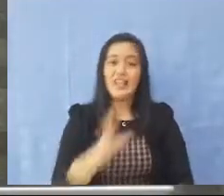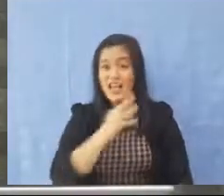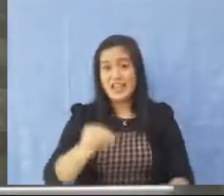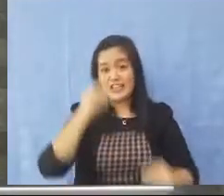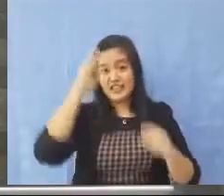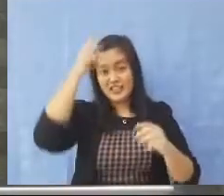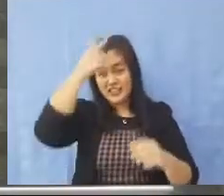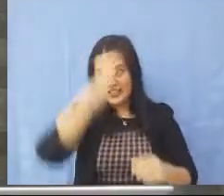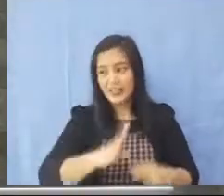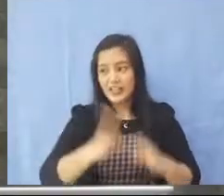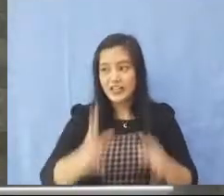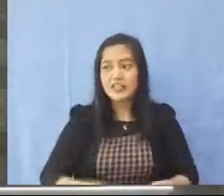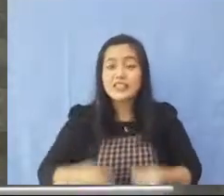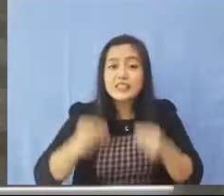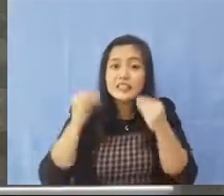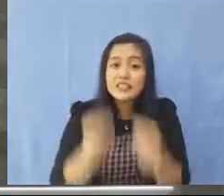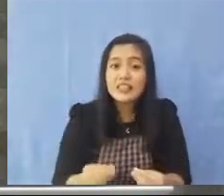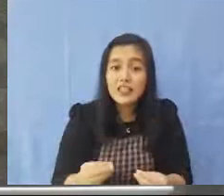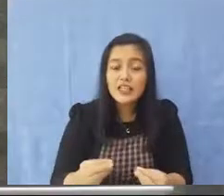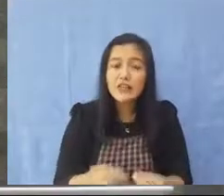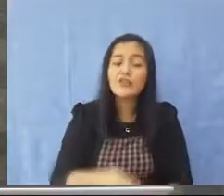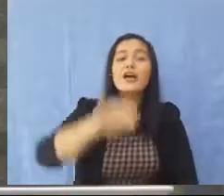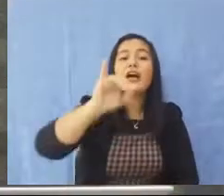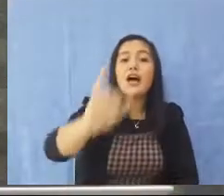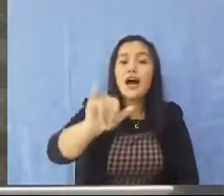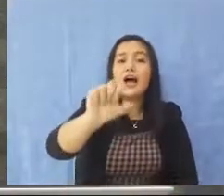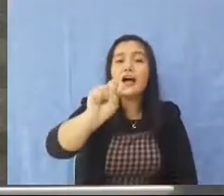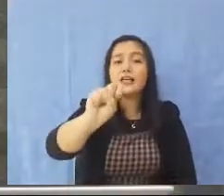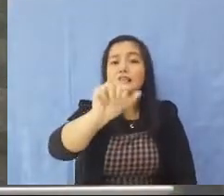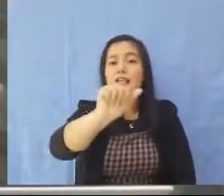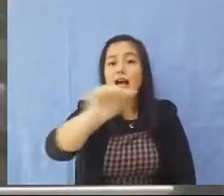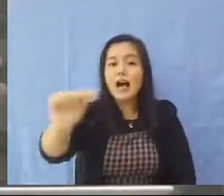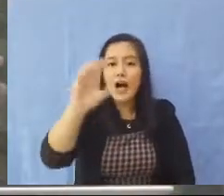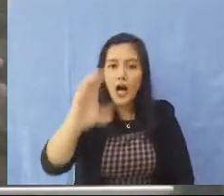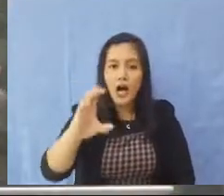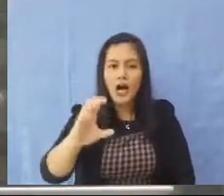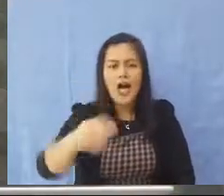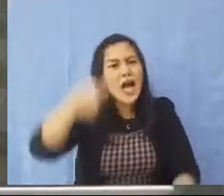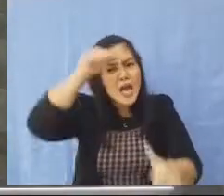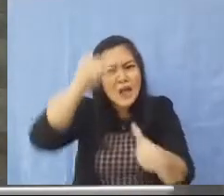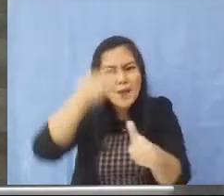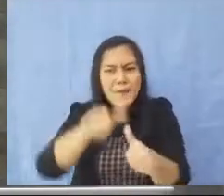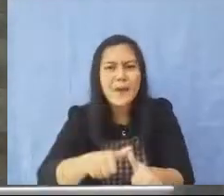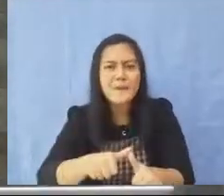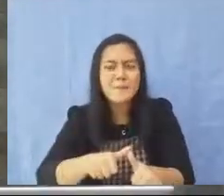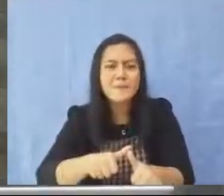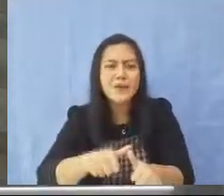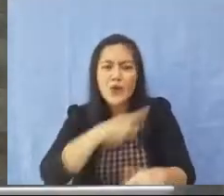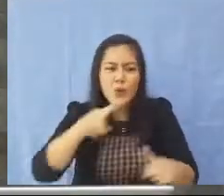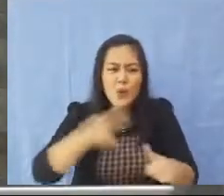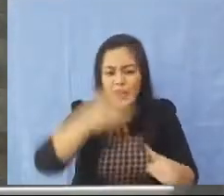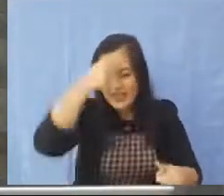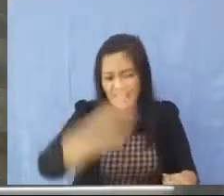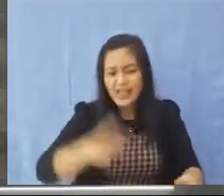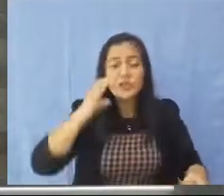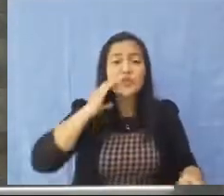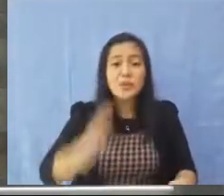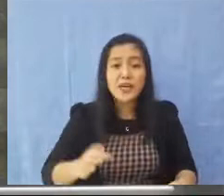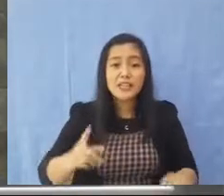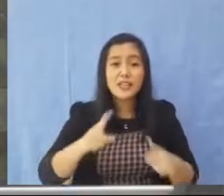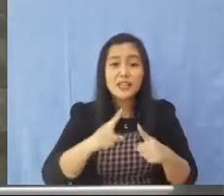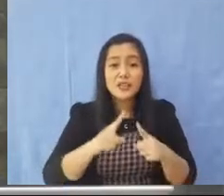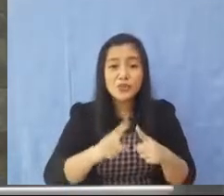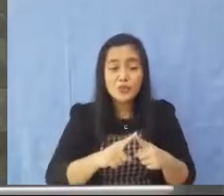pero hinihingi sa kanya ng Diyos. Supposedly, pwede siya magreklamo. Naririnig natin sa mga preachings yan. But yet, because of his